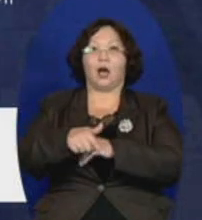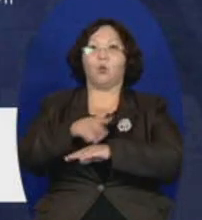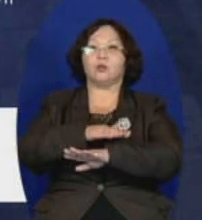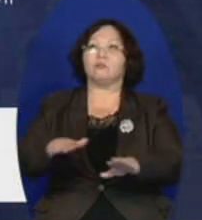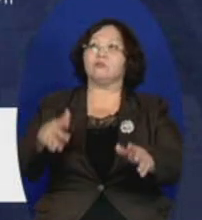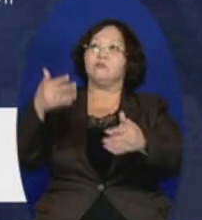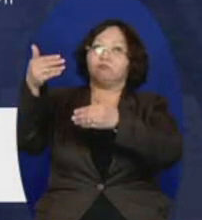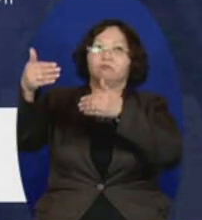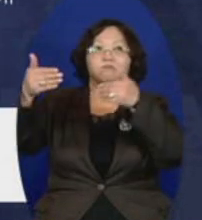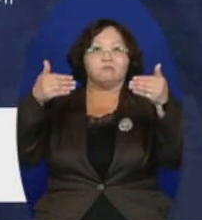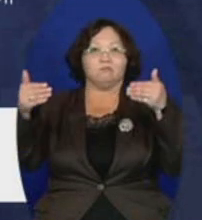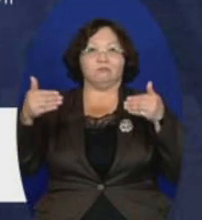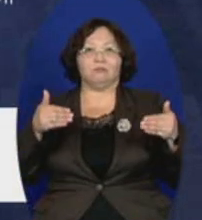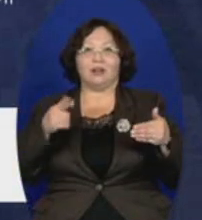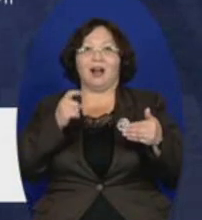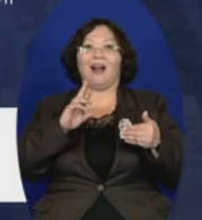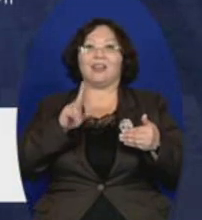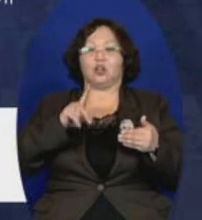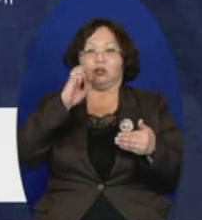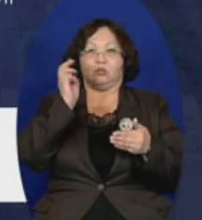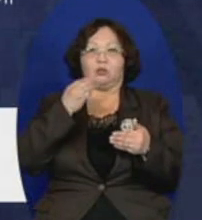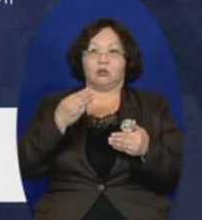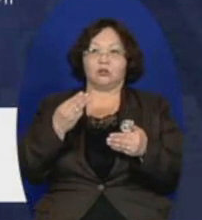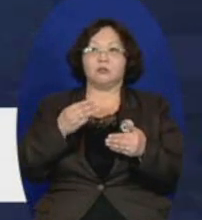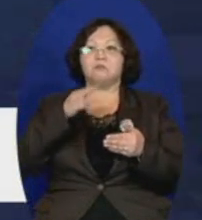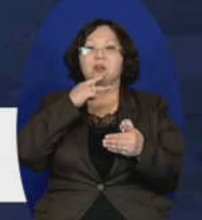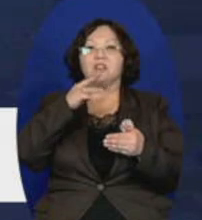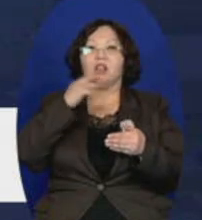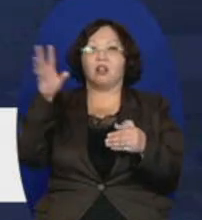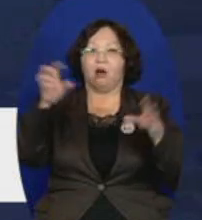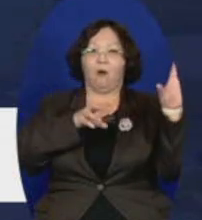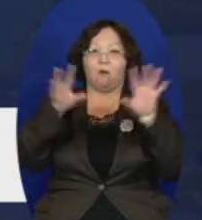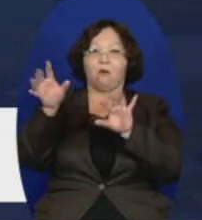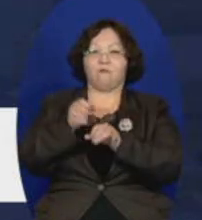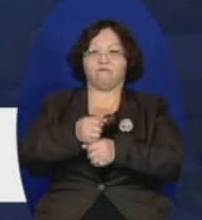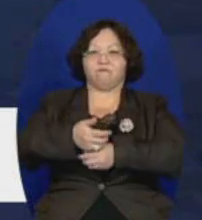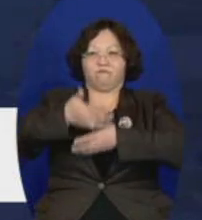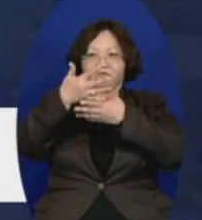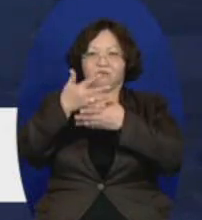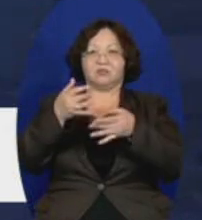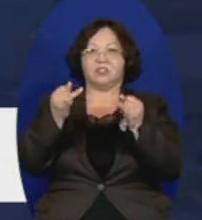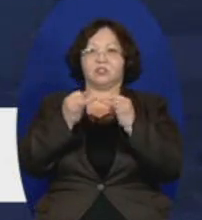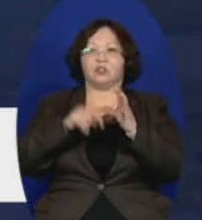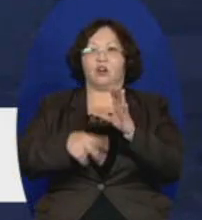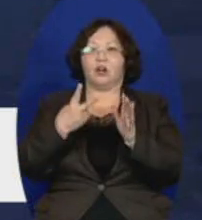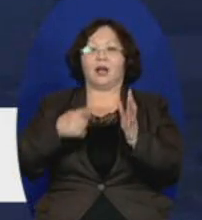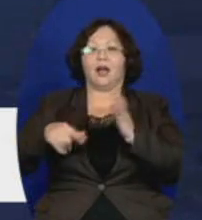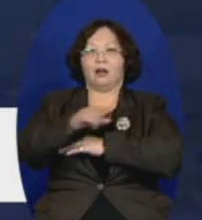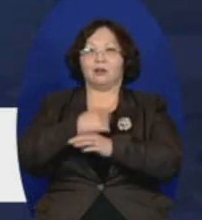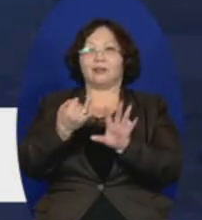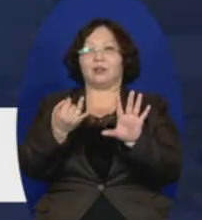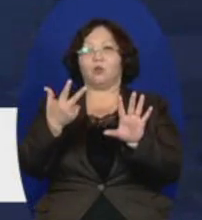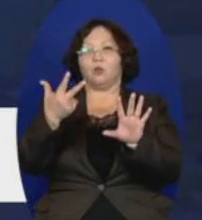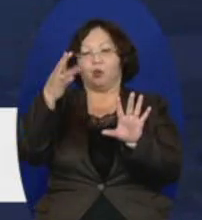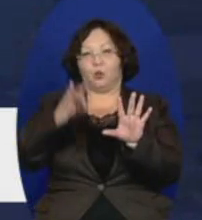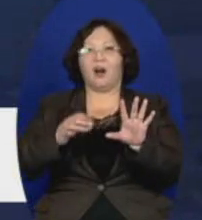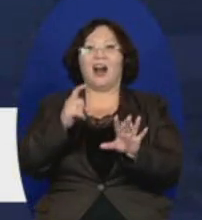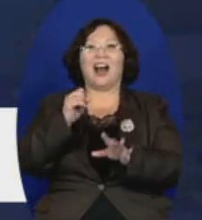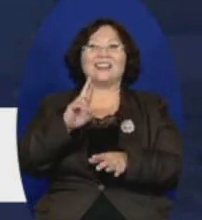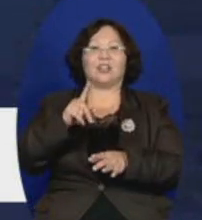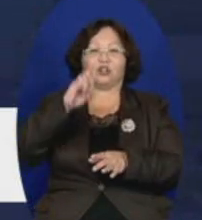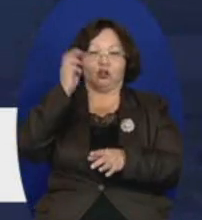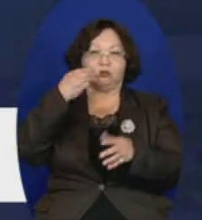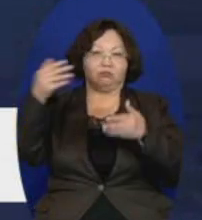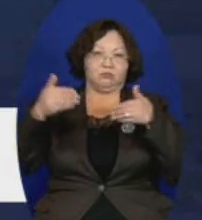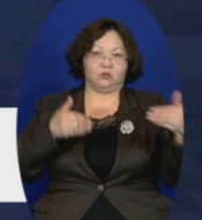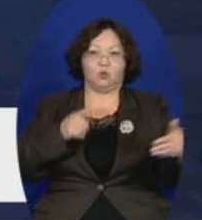өгөгдлийг хаягийн мэдээллийн нэгдсэн санд оруулжээ. Хаягжуулалтын ажил 21 аймгийн хэмжээнд 73% гүйцэтгэлтэй байна. Харин хүн амын 50-аас